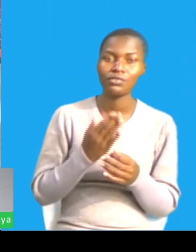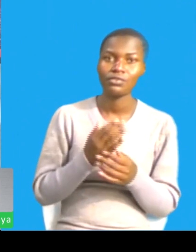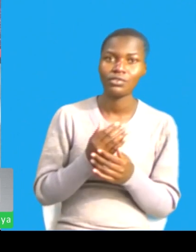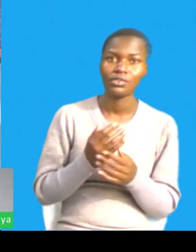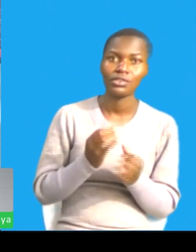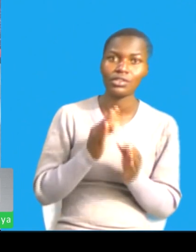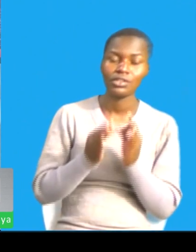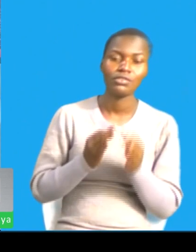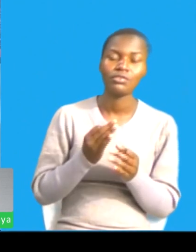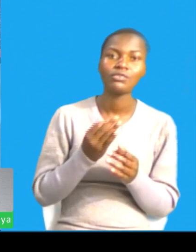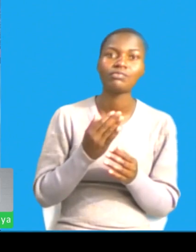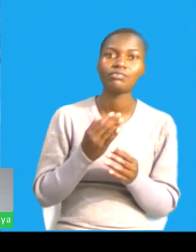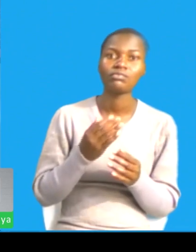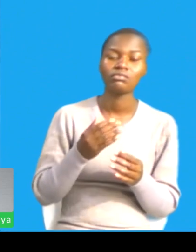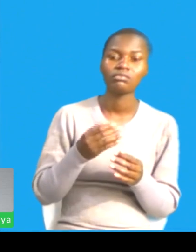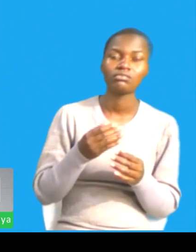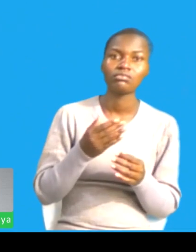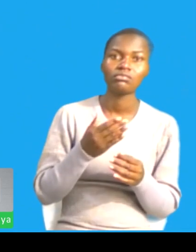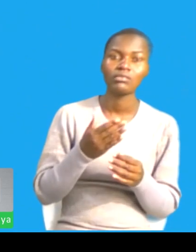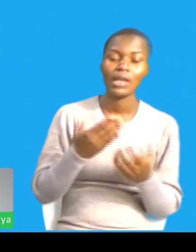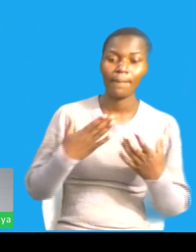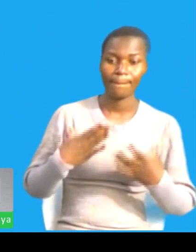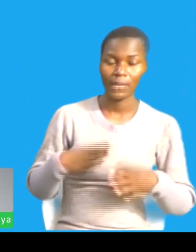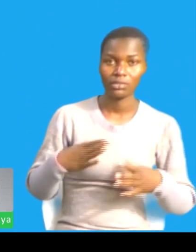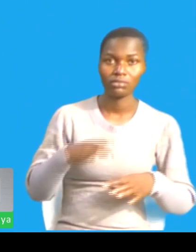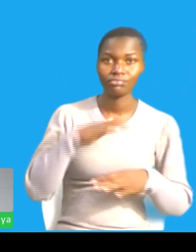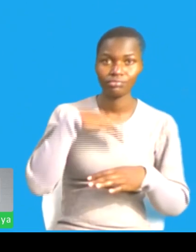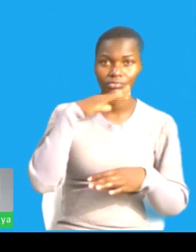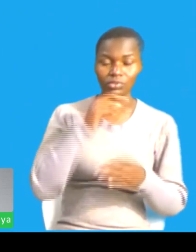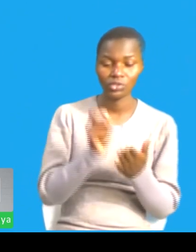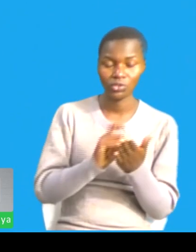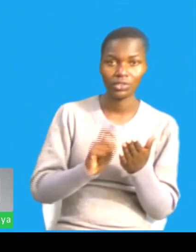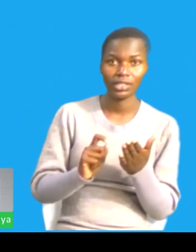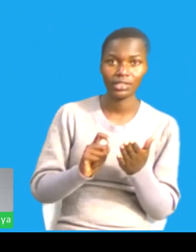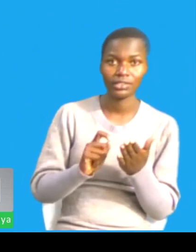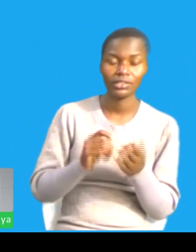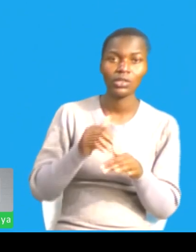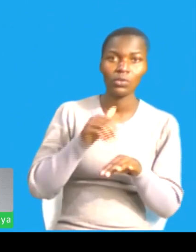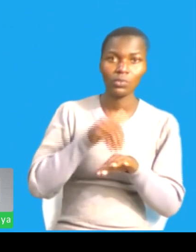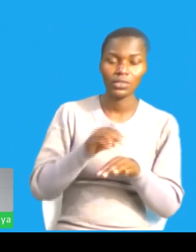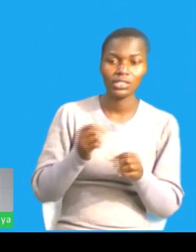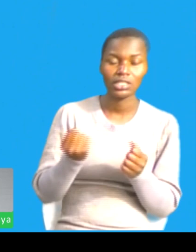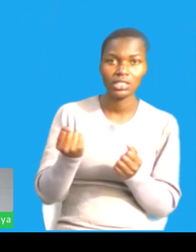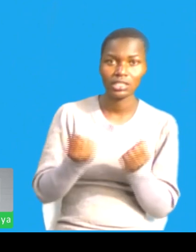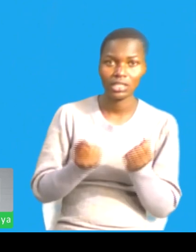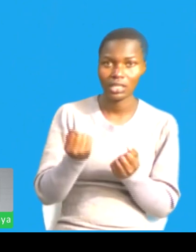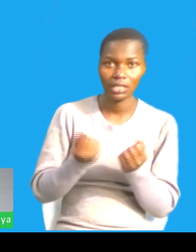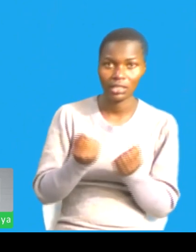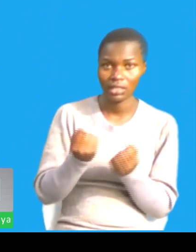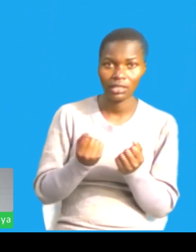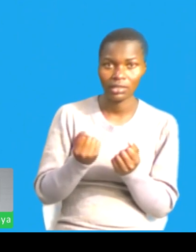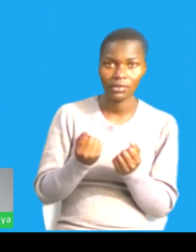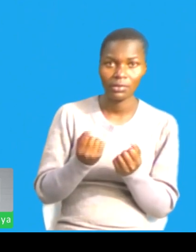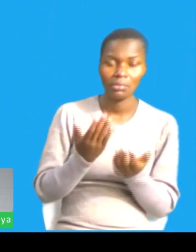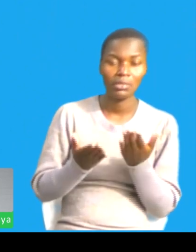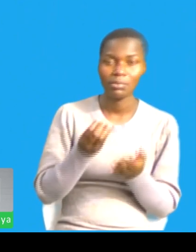kama umepoteza mtu, unaweza andika pale, tukutumie gari ya kupeleka huyo, kama kuna vyakula inatakikana pale na vitu